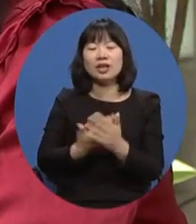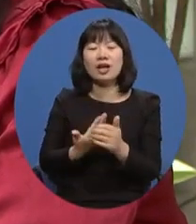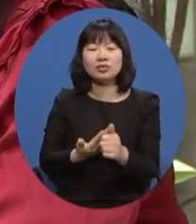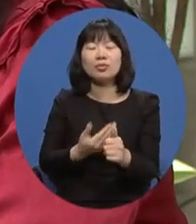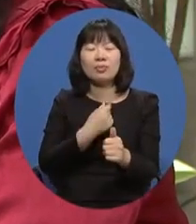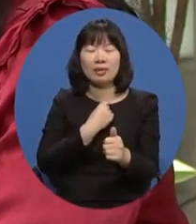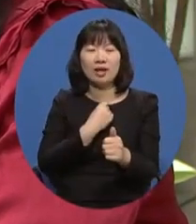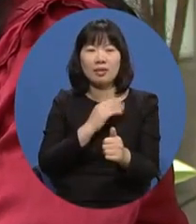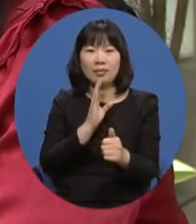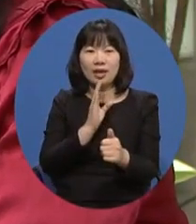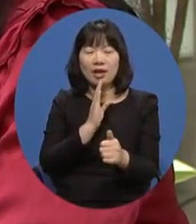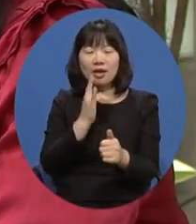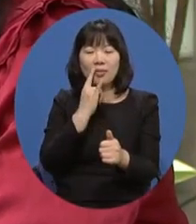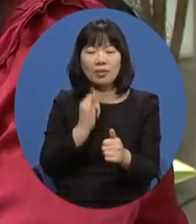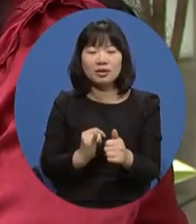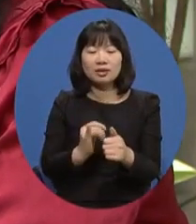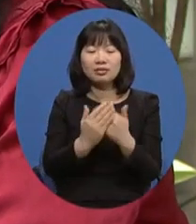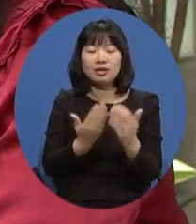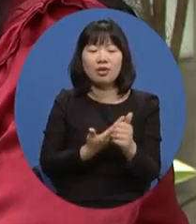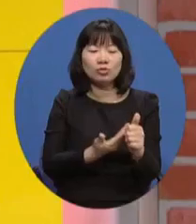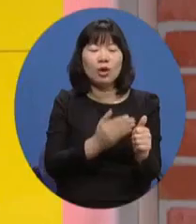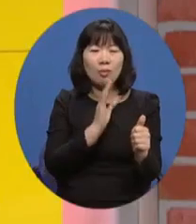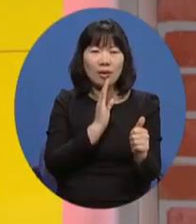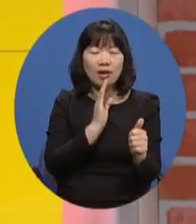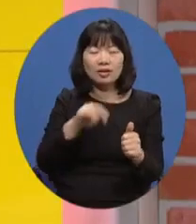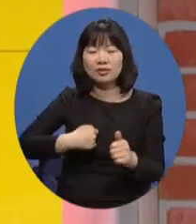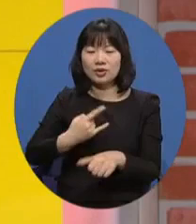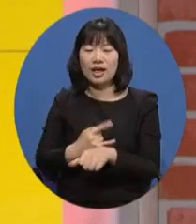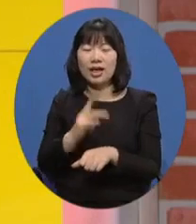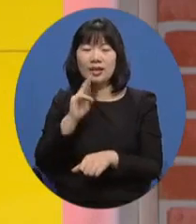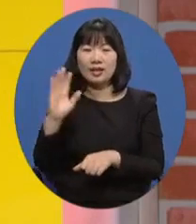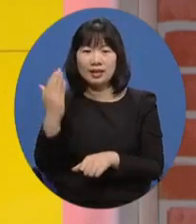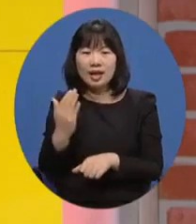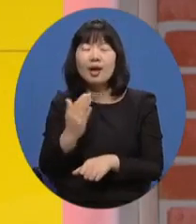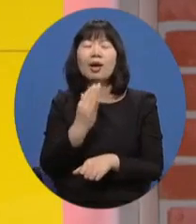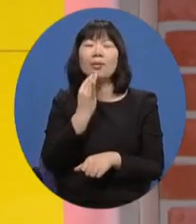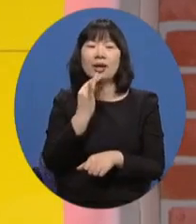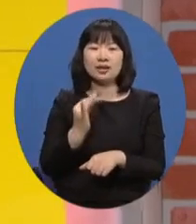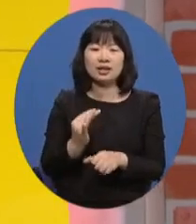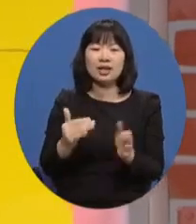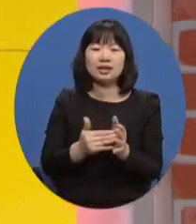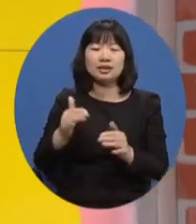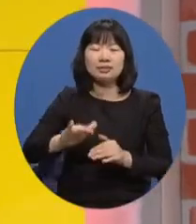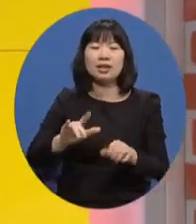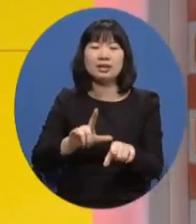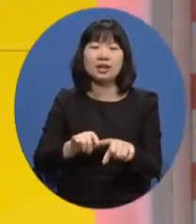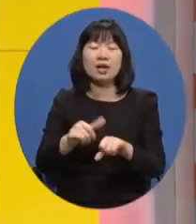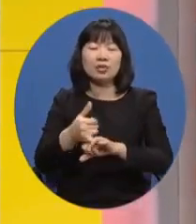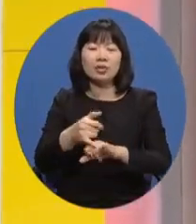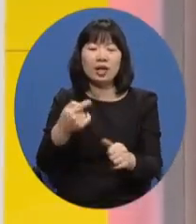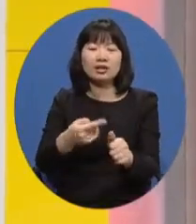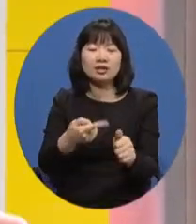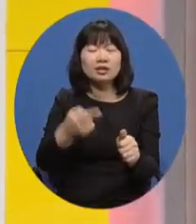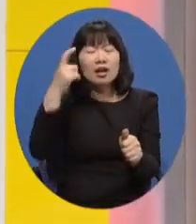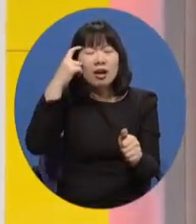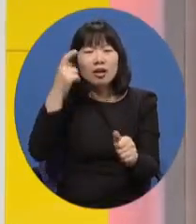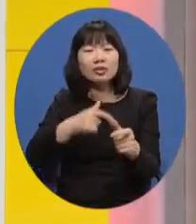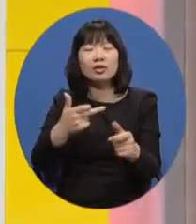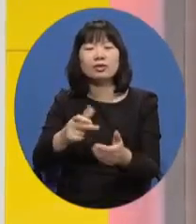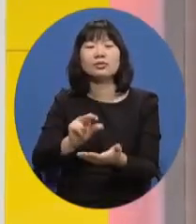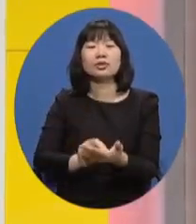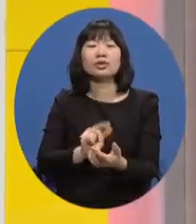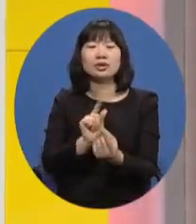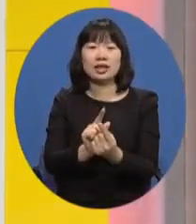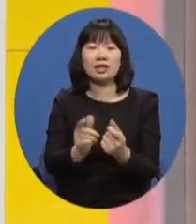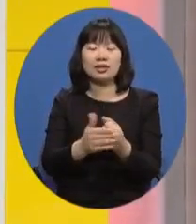그래요. 그러면 엄마들이 어머 다 해주라고요 선생님 스스로 해야 되는 거 아니에요? 맞아요. 그런데 이 시간에 꼭 그걸 가르치려고 하다가 더 큰 문제가